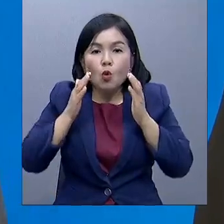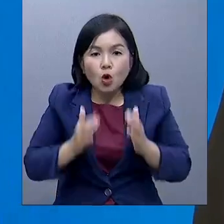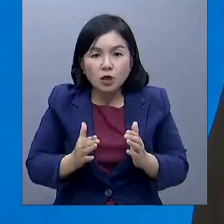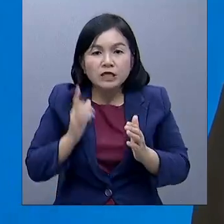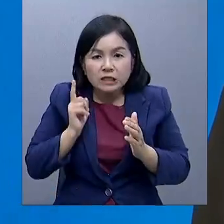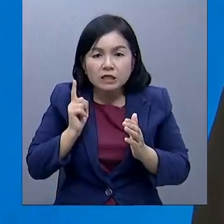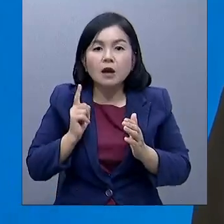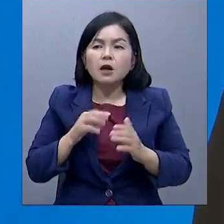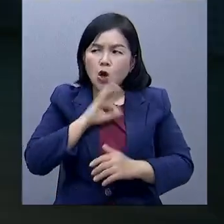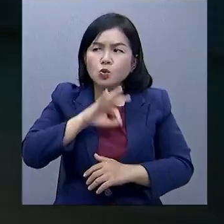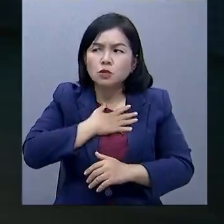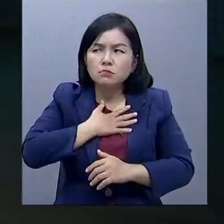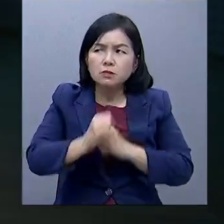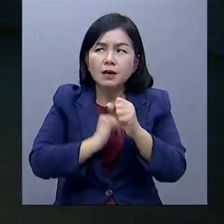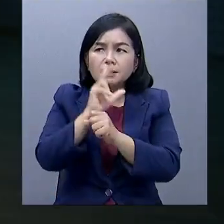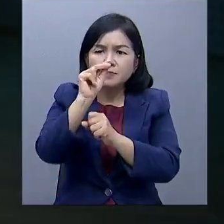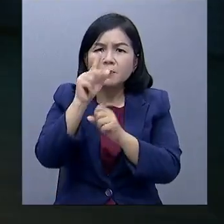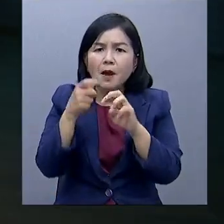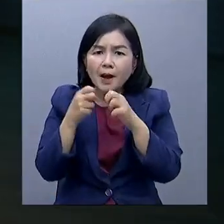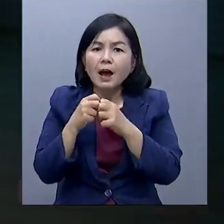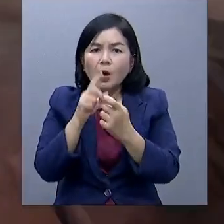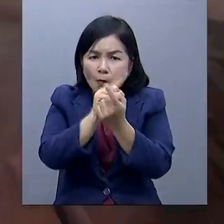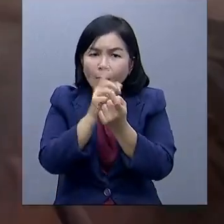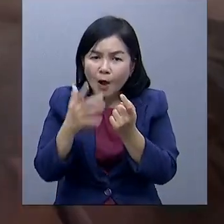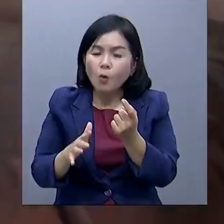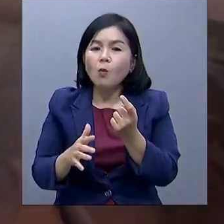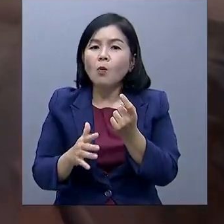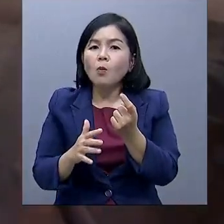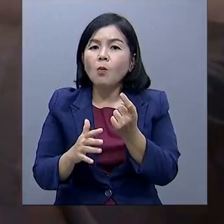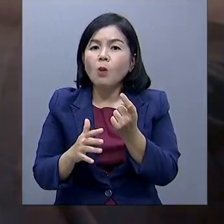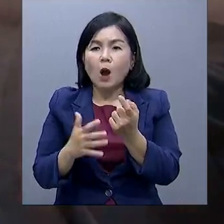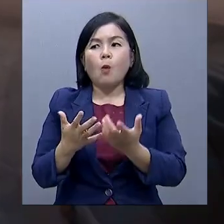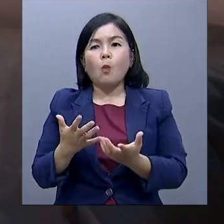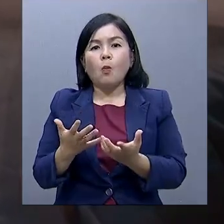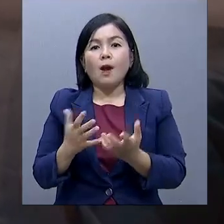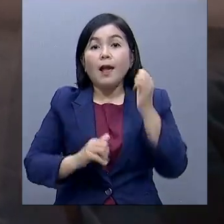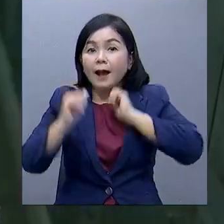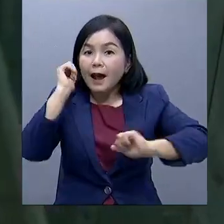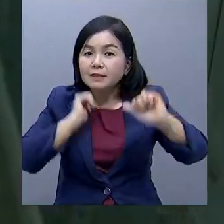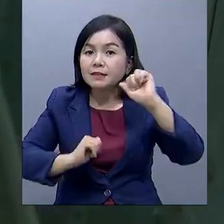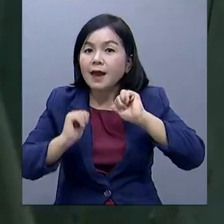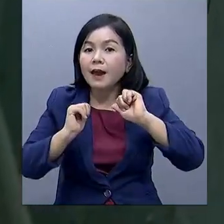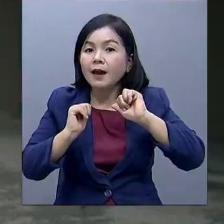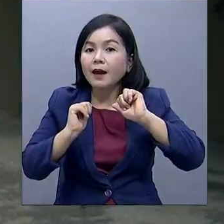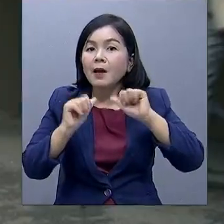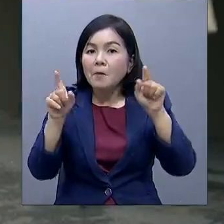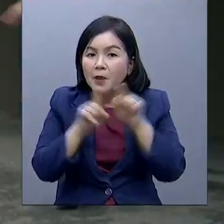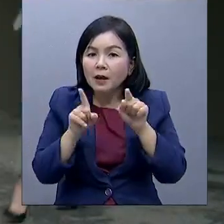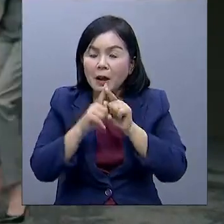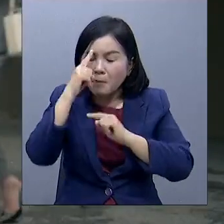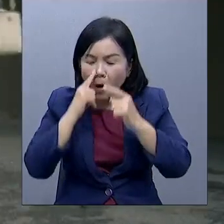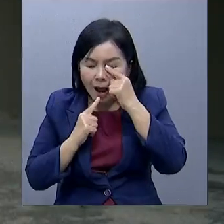วัยที่แบบก็รู้สึกว่าตัวเอง30แล้วปัญหานี้เราก็เจอ ค่ะ คือเอางี้ฟิลหนังมูดแอนด์โทนอะดราม่าคอ